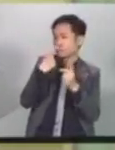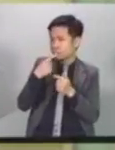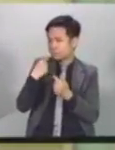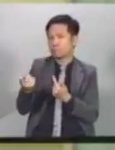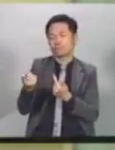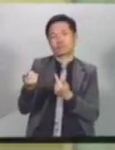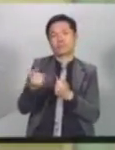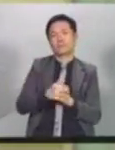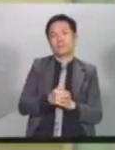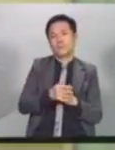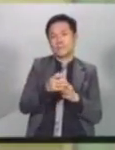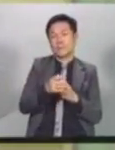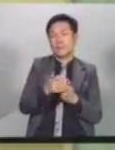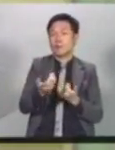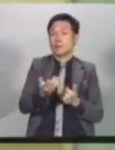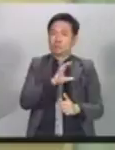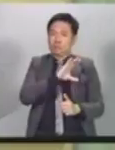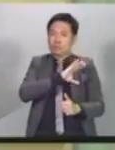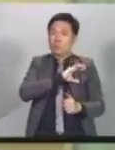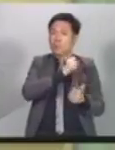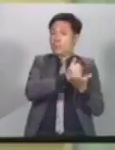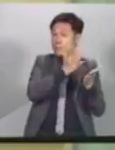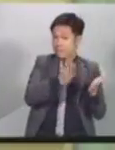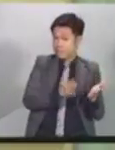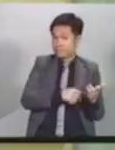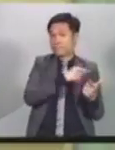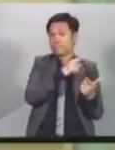sama ada polis bantuan mereka ataupun